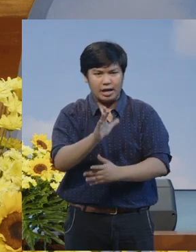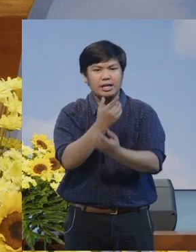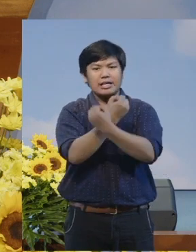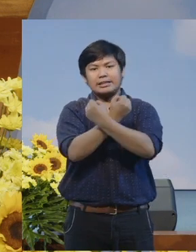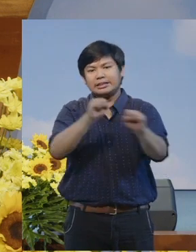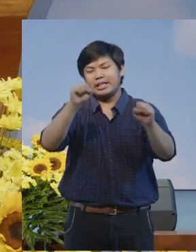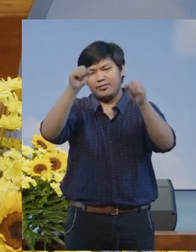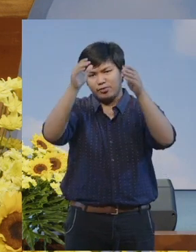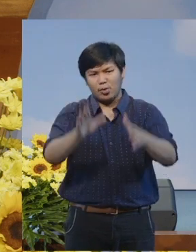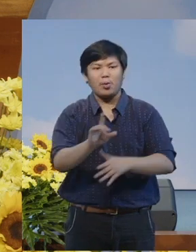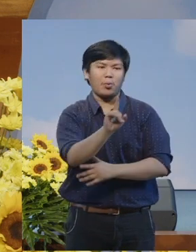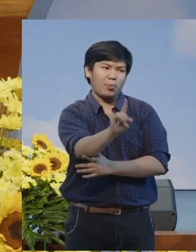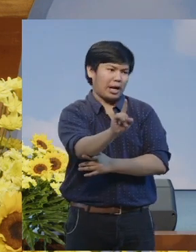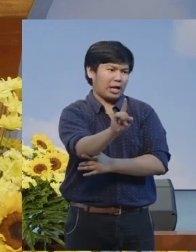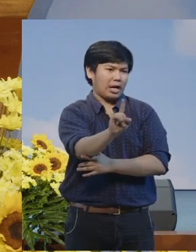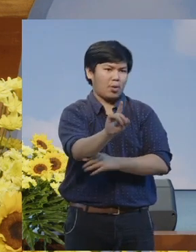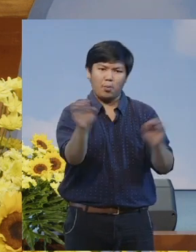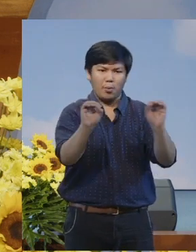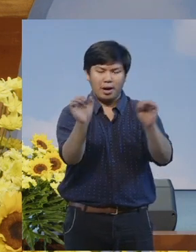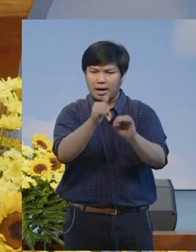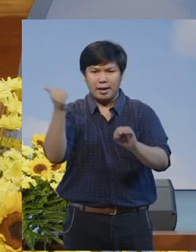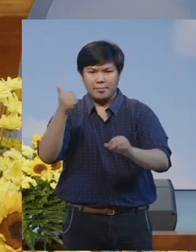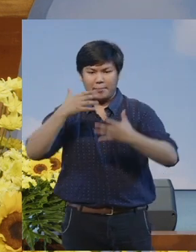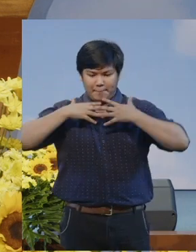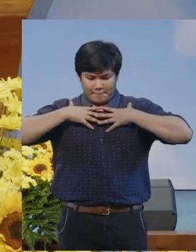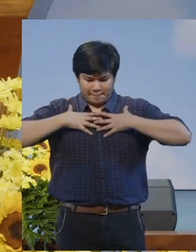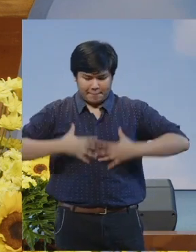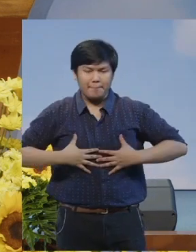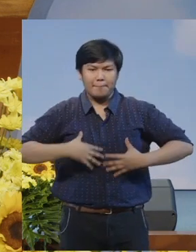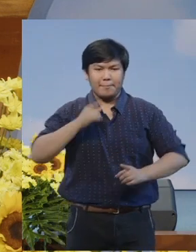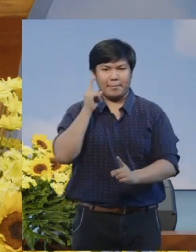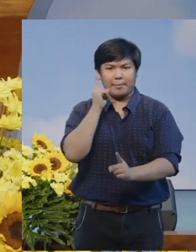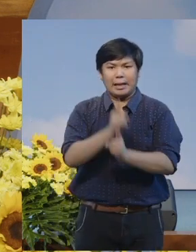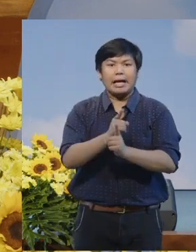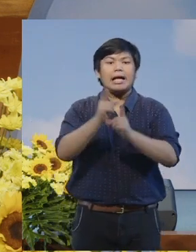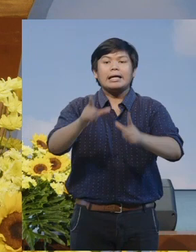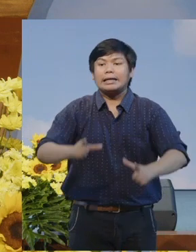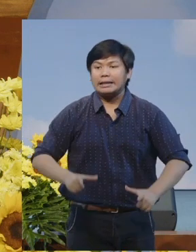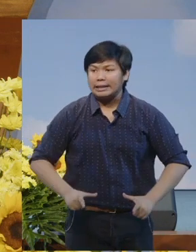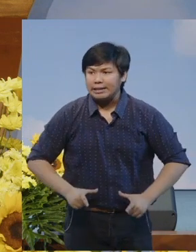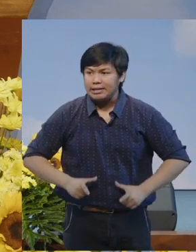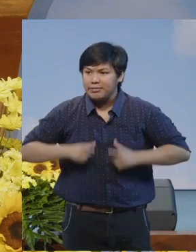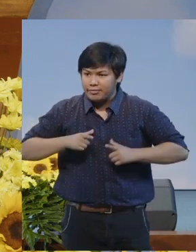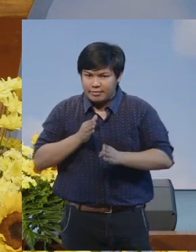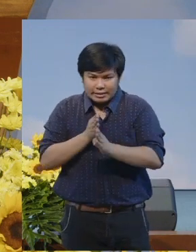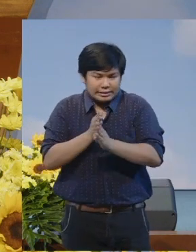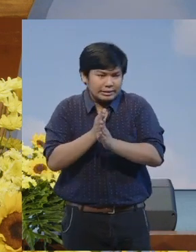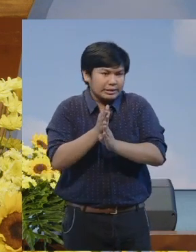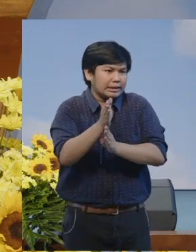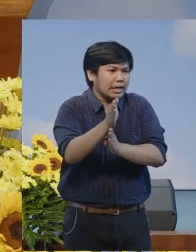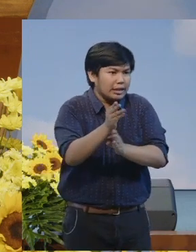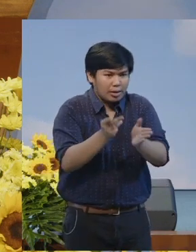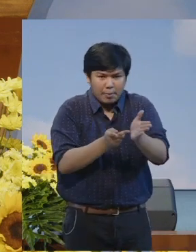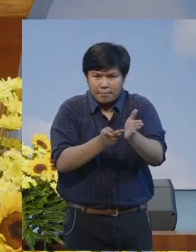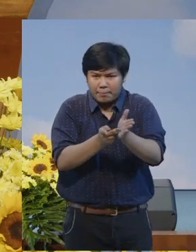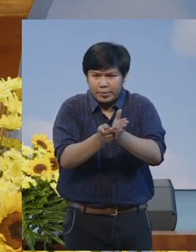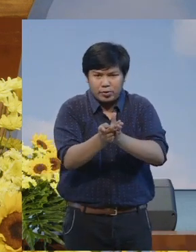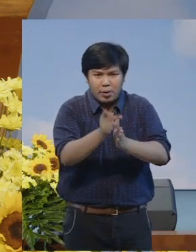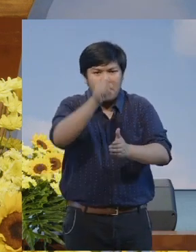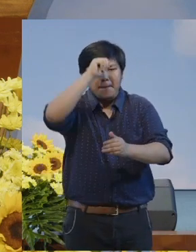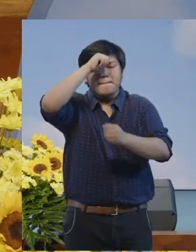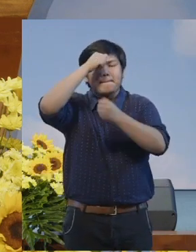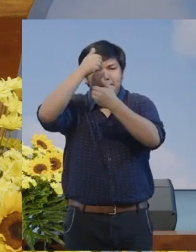tagapagligtas. Put on the breastplate of righteousness, mamuhay ng matuwid at ayon sa